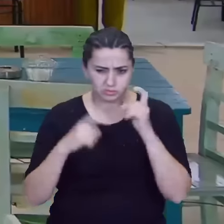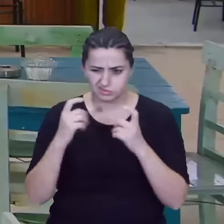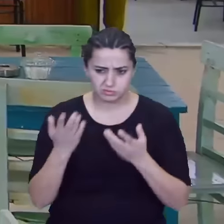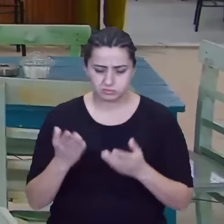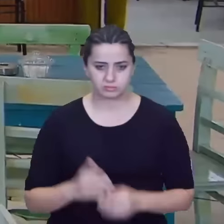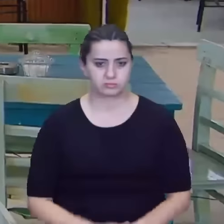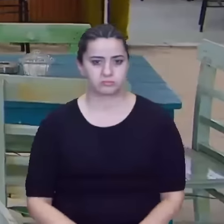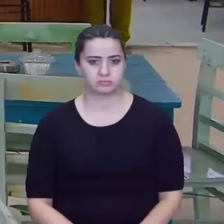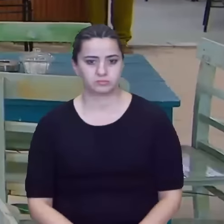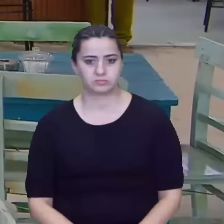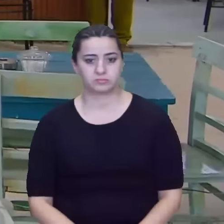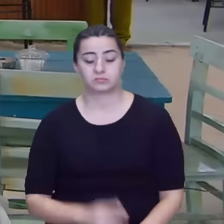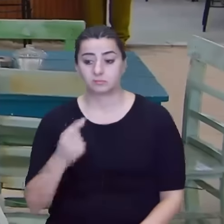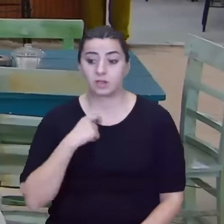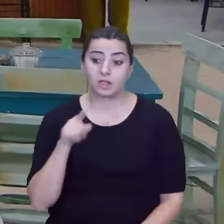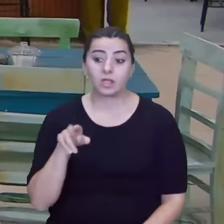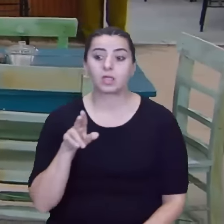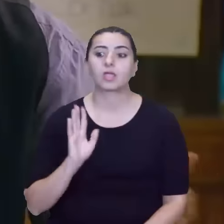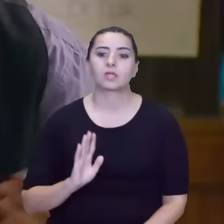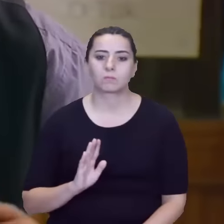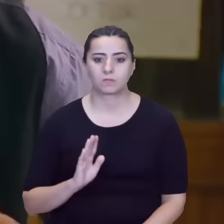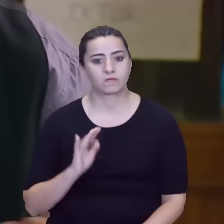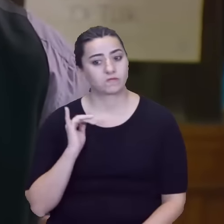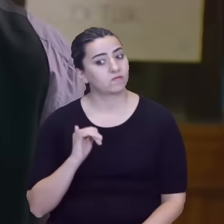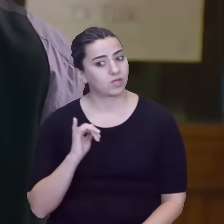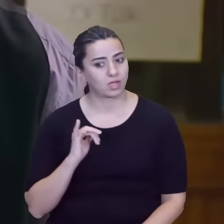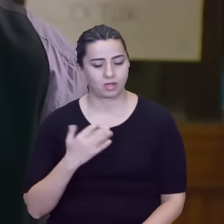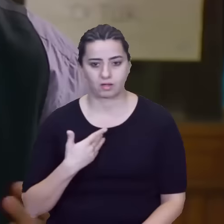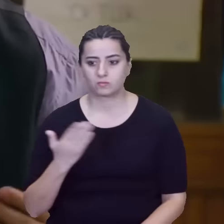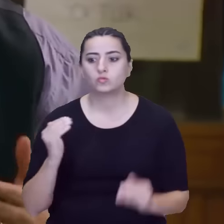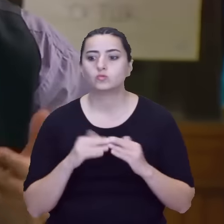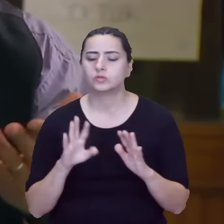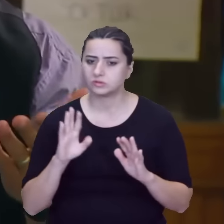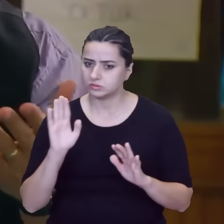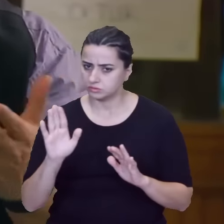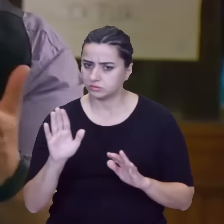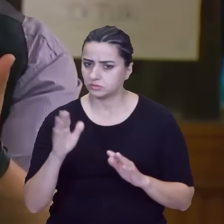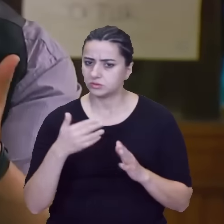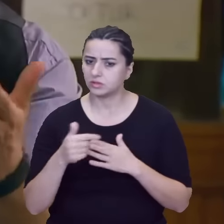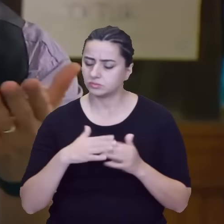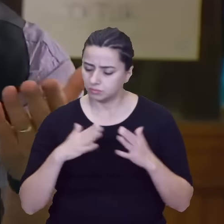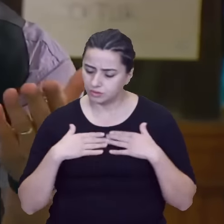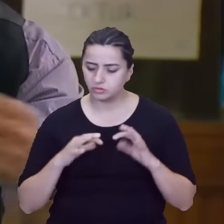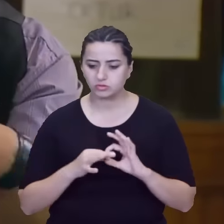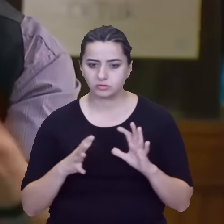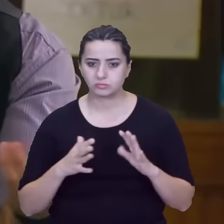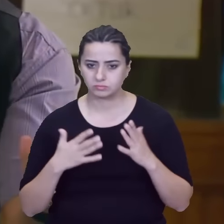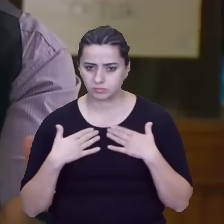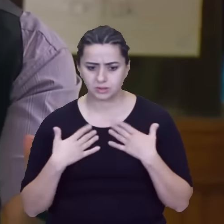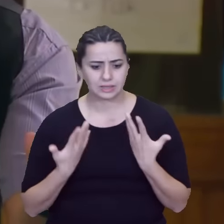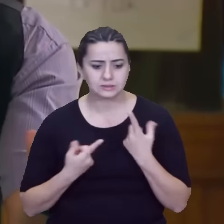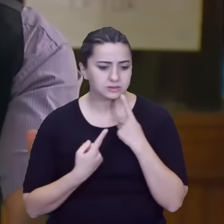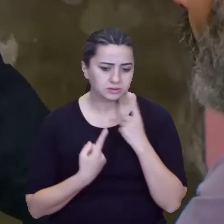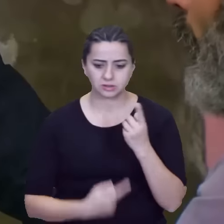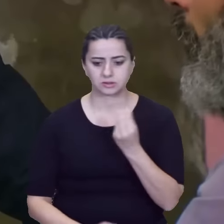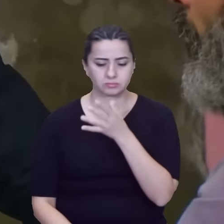falan? Bana öyle hareketler yapma ya. Allah bu ters biz oğlum bu hareketler. Tamam sen... Karışma ben hallederim ya. Biz nasıl iltifat